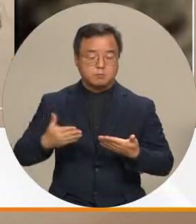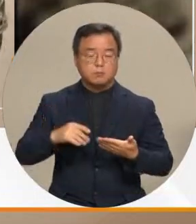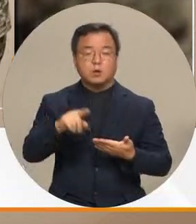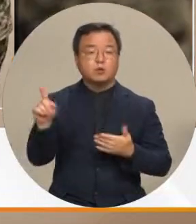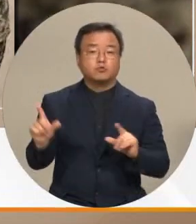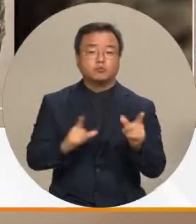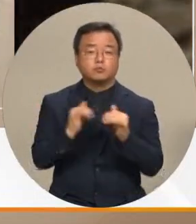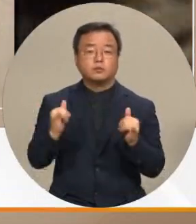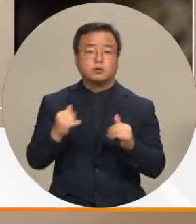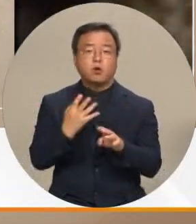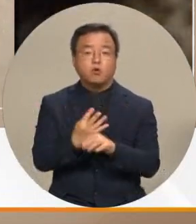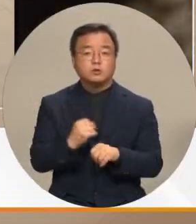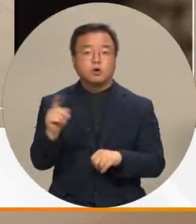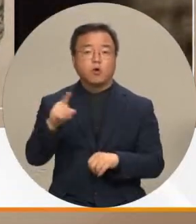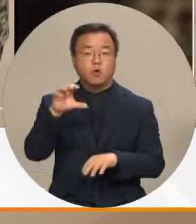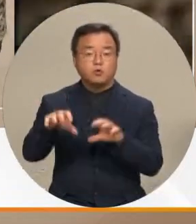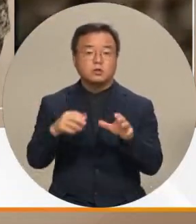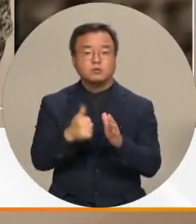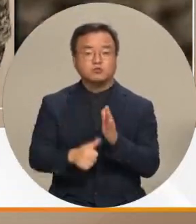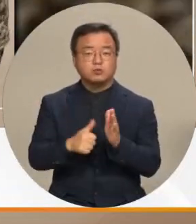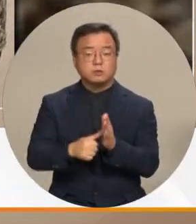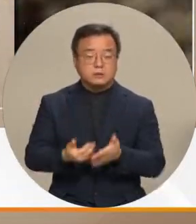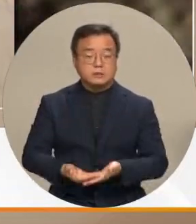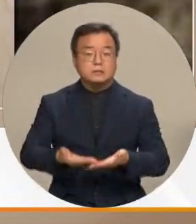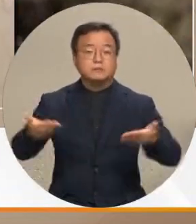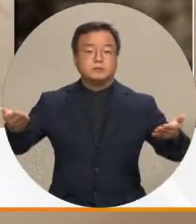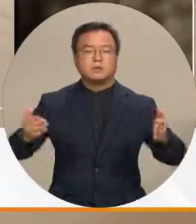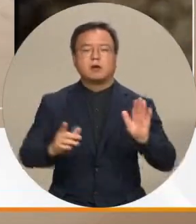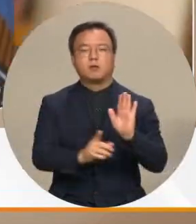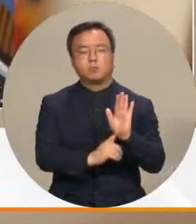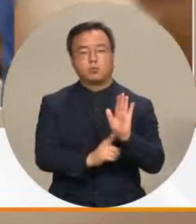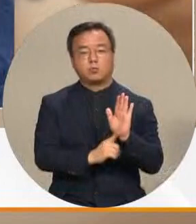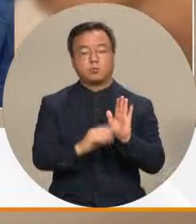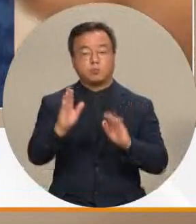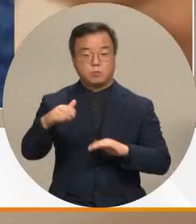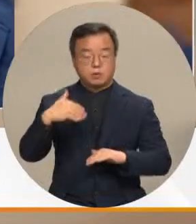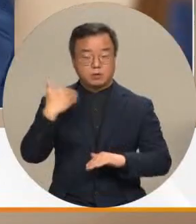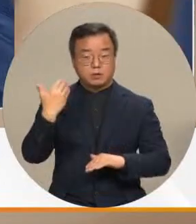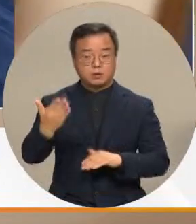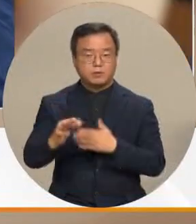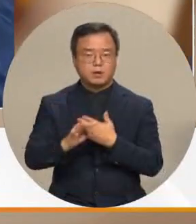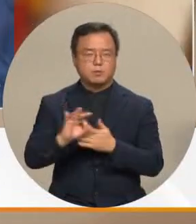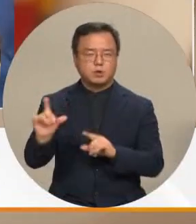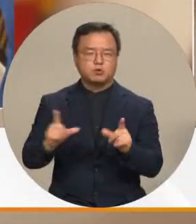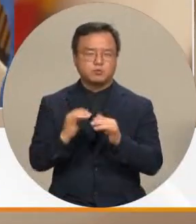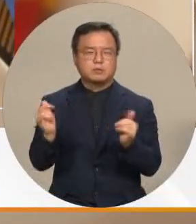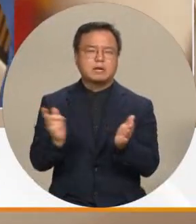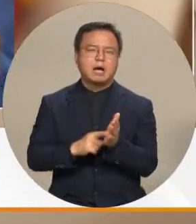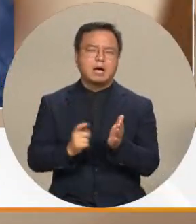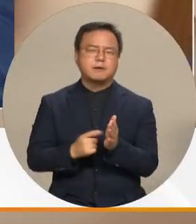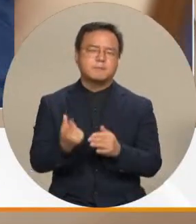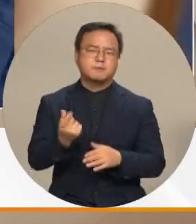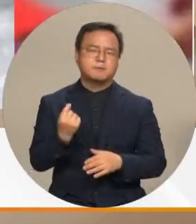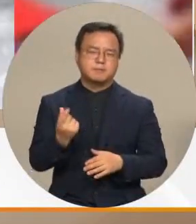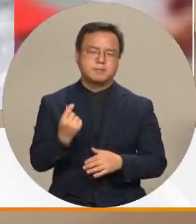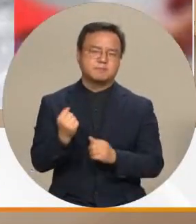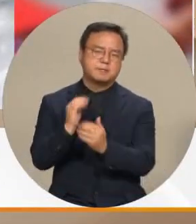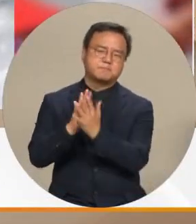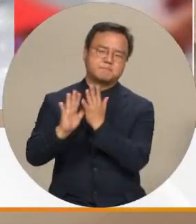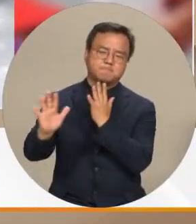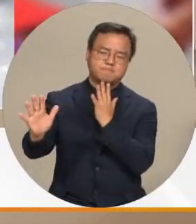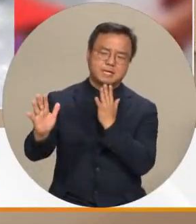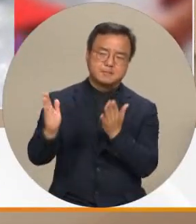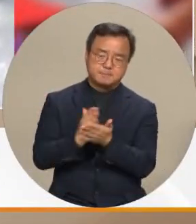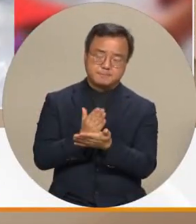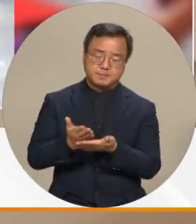언제 어디서 어떻게 물건을 드립니다라고 공지하고 하면 주민들은 선착순으로 물건을 배분하는